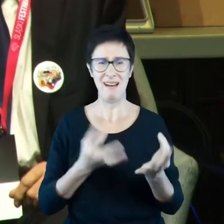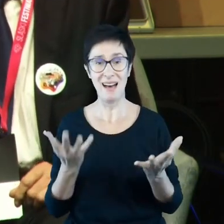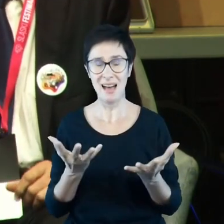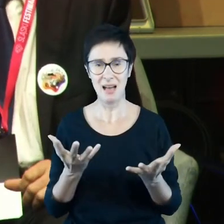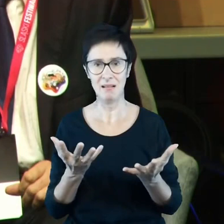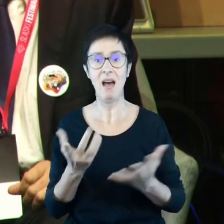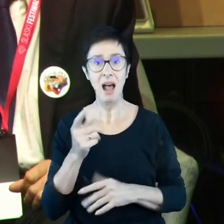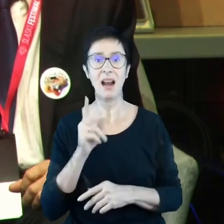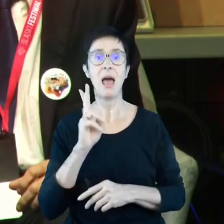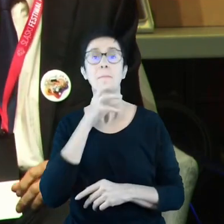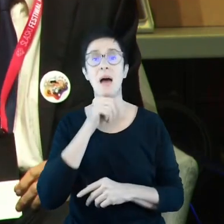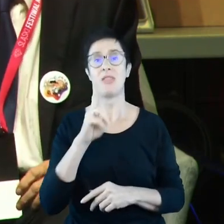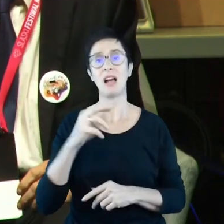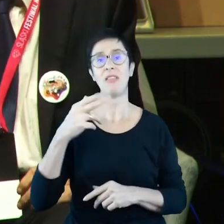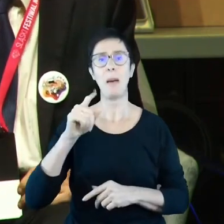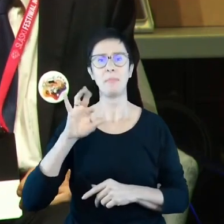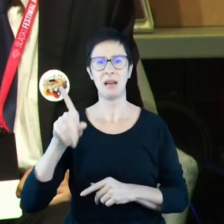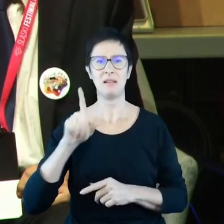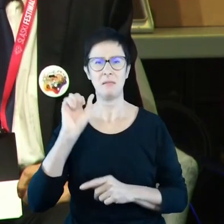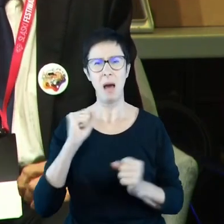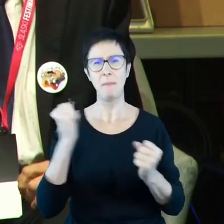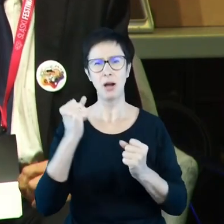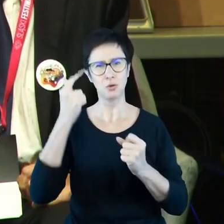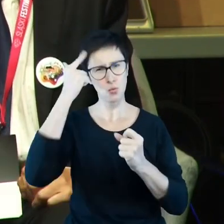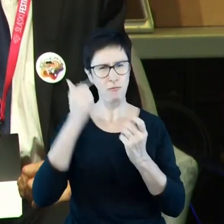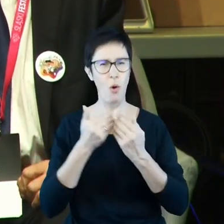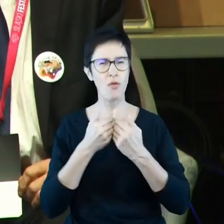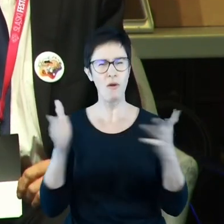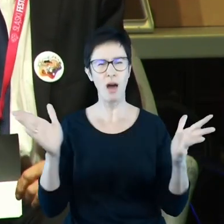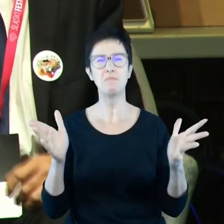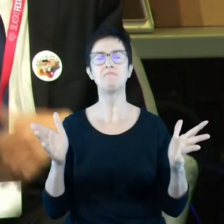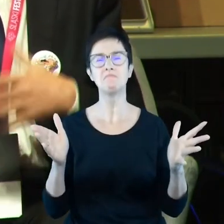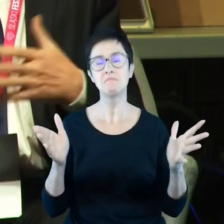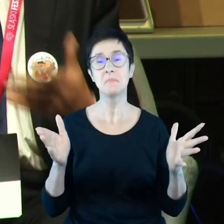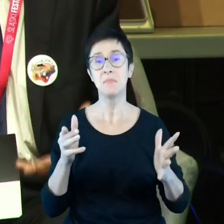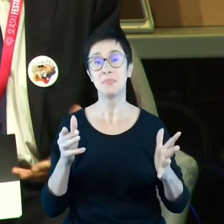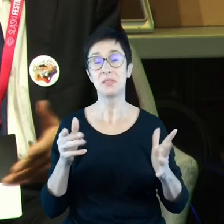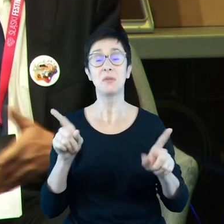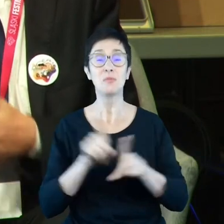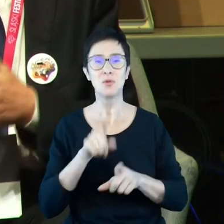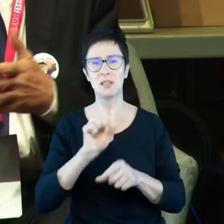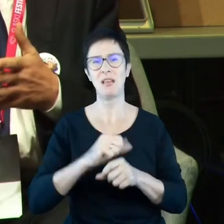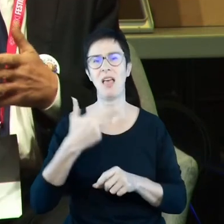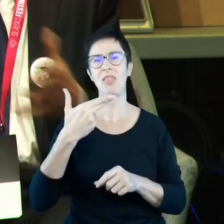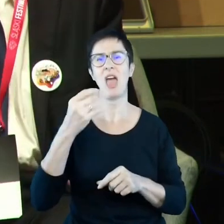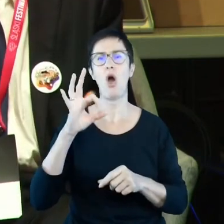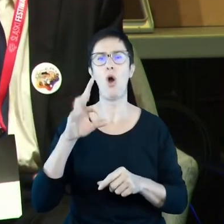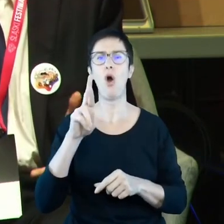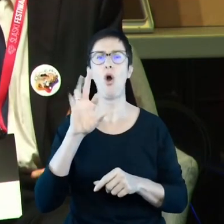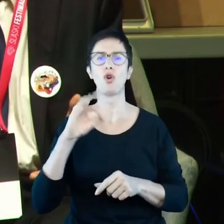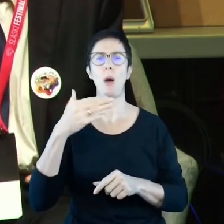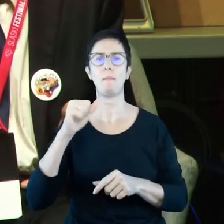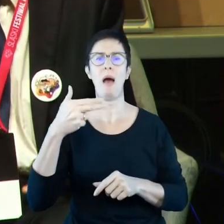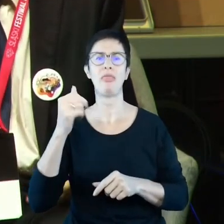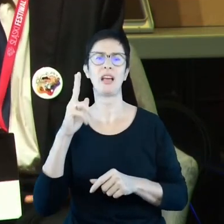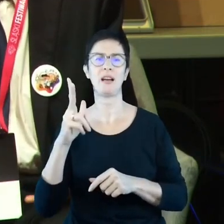jest osobą o niewiarygodnie otwartych horyzontach. A przy okazji jest to neoromantyk, więc on bardzo, bardzo szybciutko